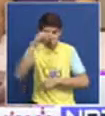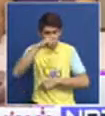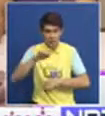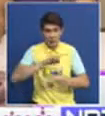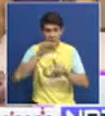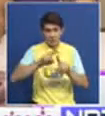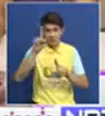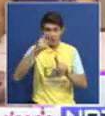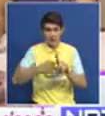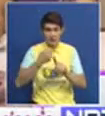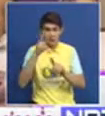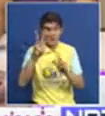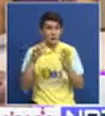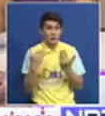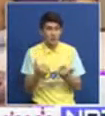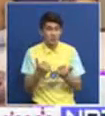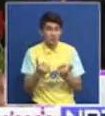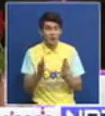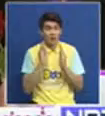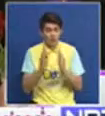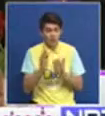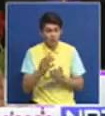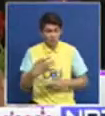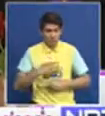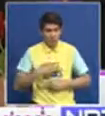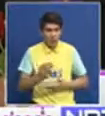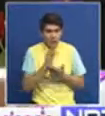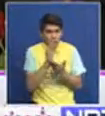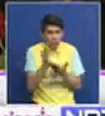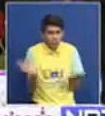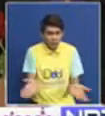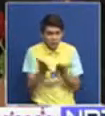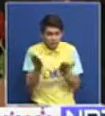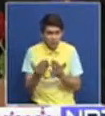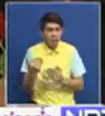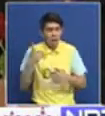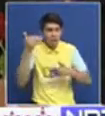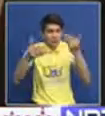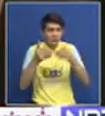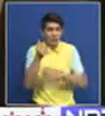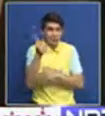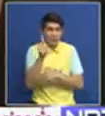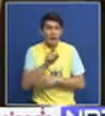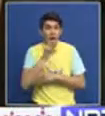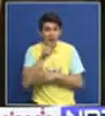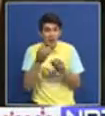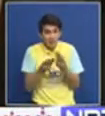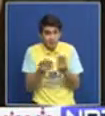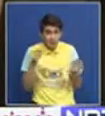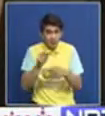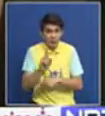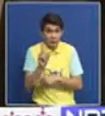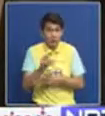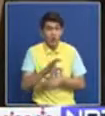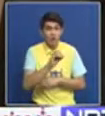ที่1ธันวาคมนี้ผู้มีจิตศรัทธาร่วมสนับสนุนการจัดกิจกรรมสอบถามรายละเอียดได้